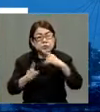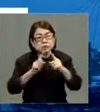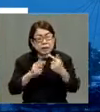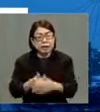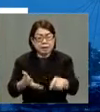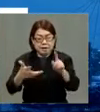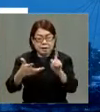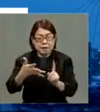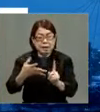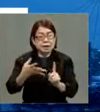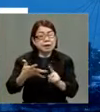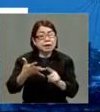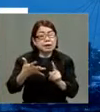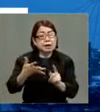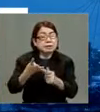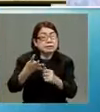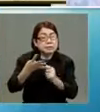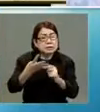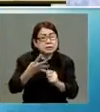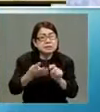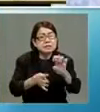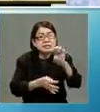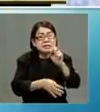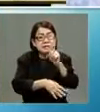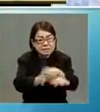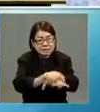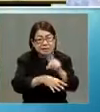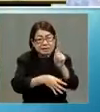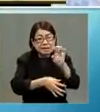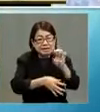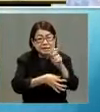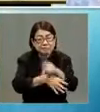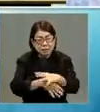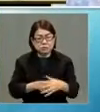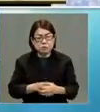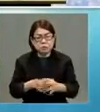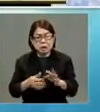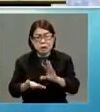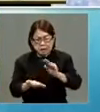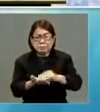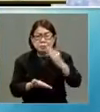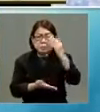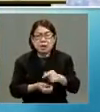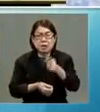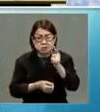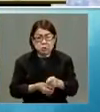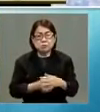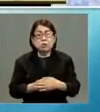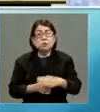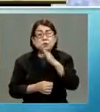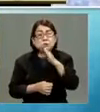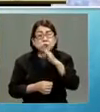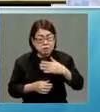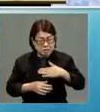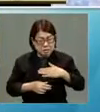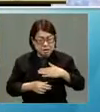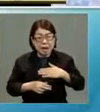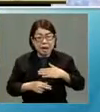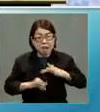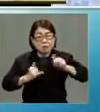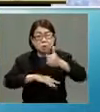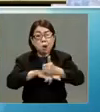ไรอีเมลเนี่ยจะทำหน้าที่ในการที่จะเชื่อมต่อระบบไทยชนะกับท่านนะครับในกรณีท่านเป็นผู้ประกอบการนะ